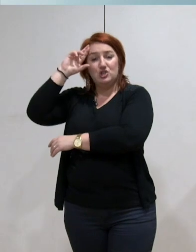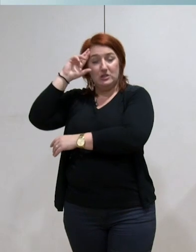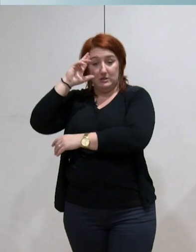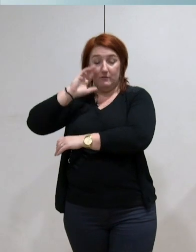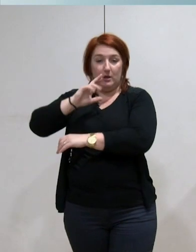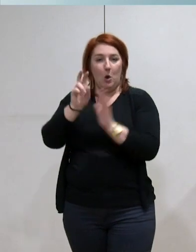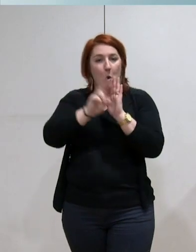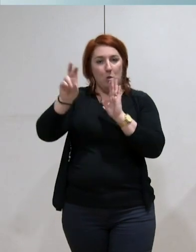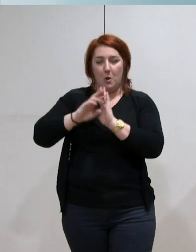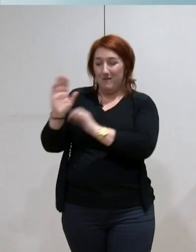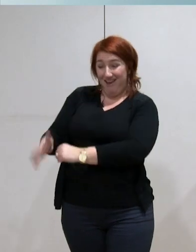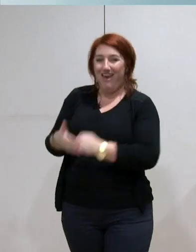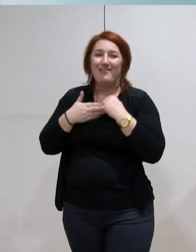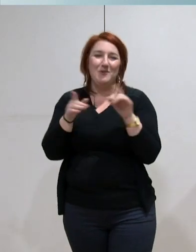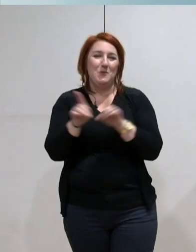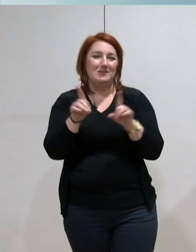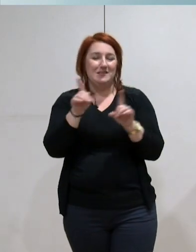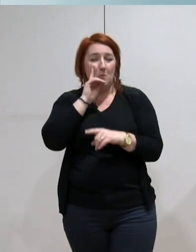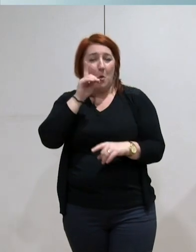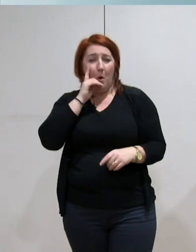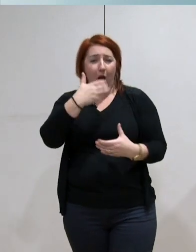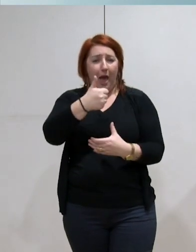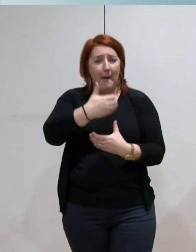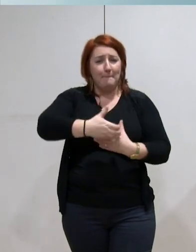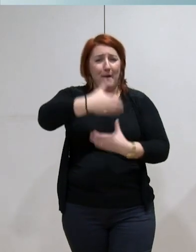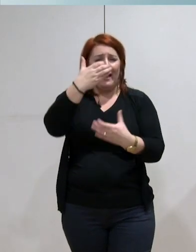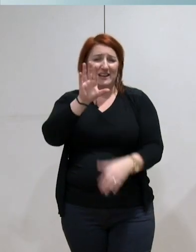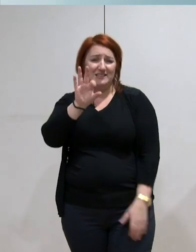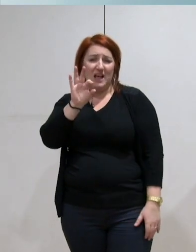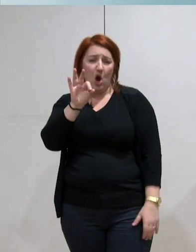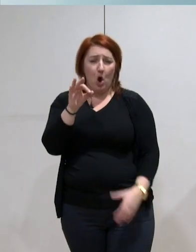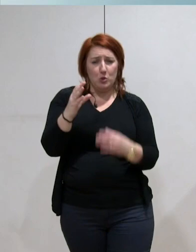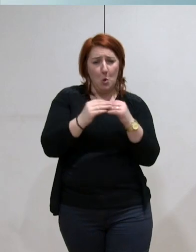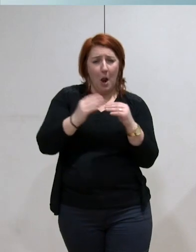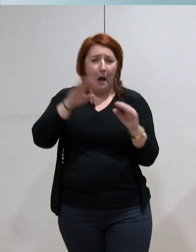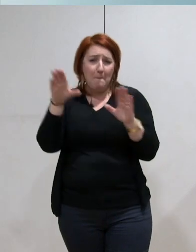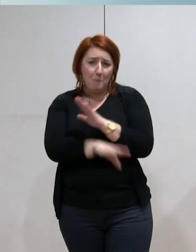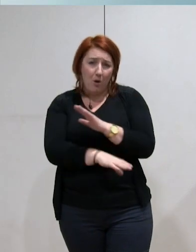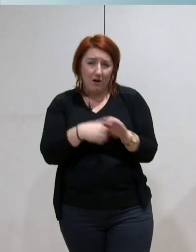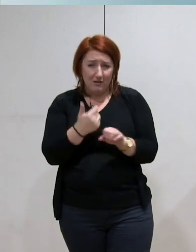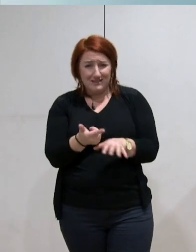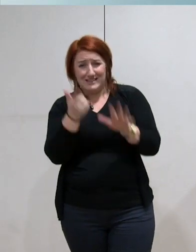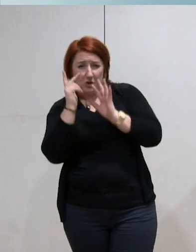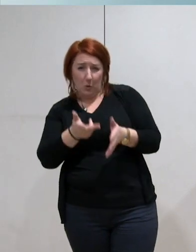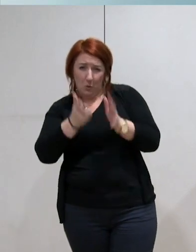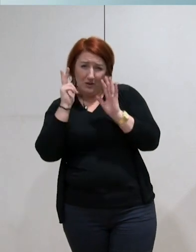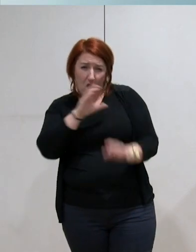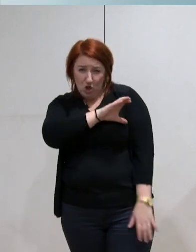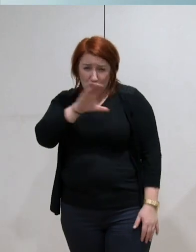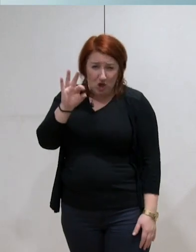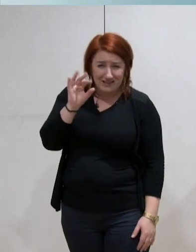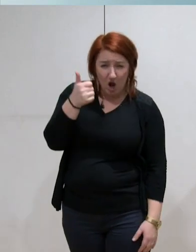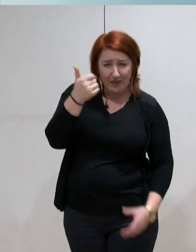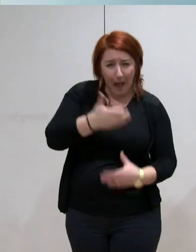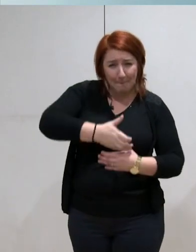pétrole à moins de 50 dollars le baril je vous rappelle qu'il y a 78 ans on était à 150 dollars le